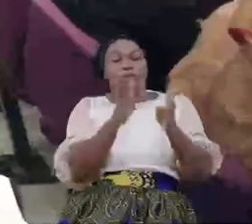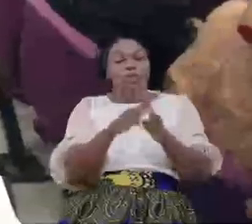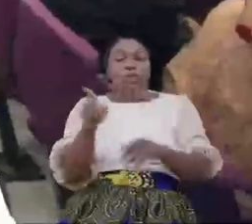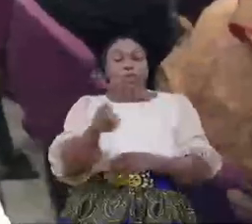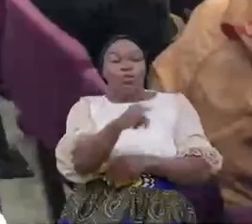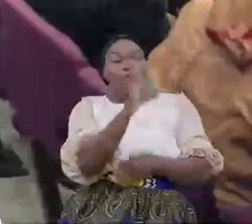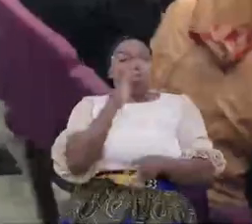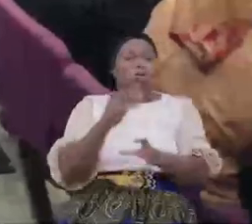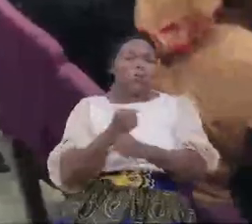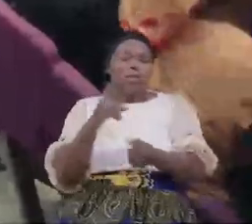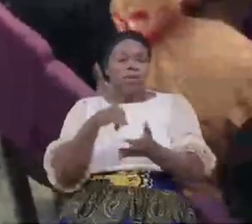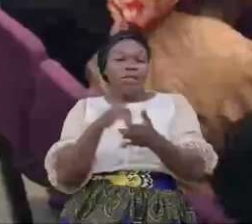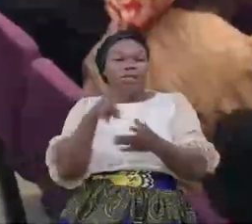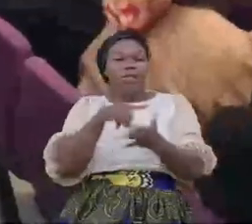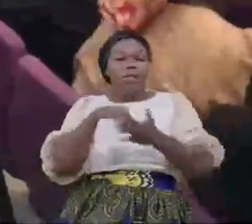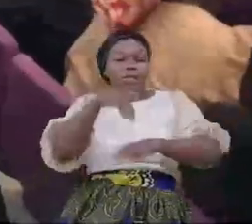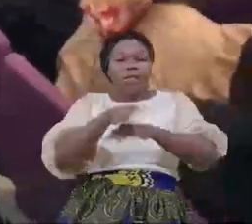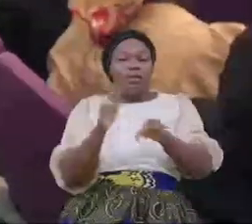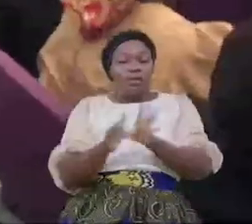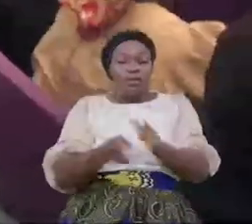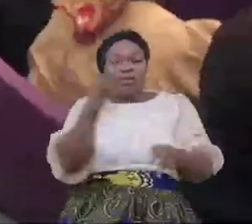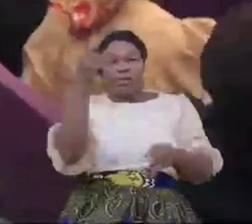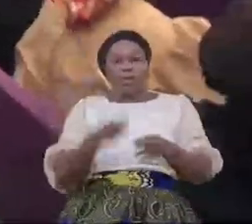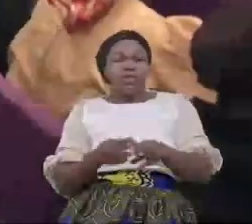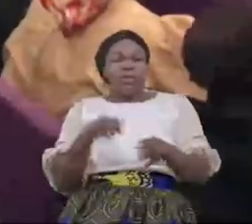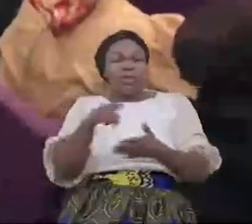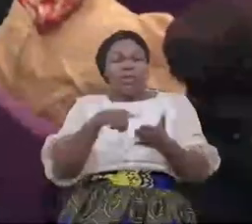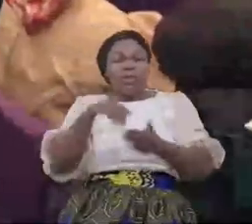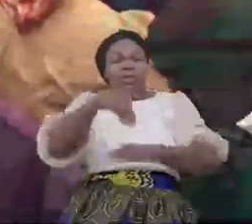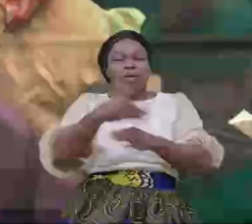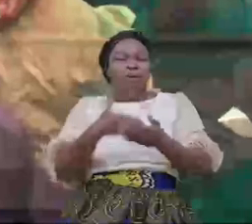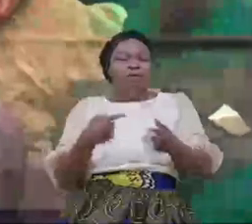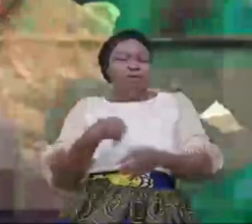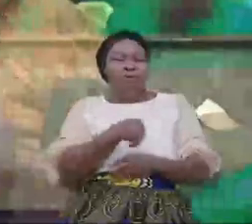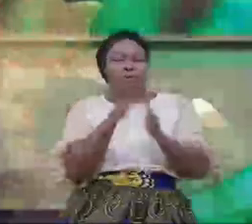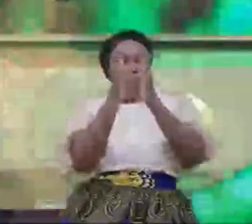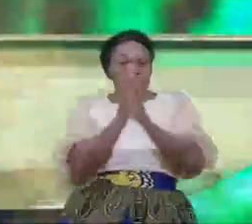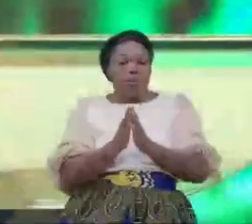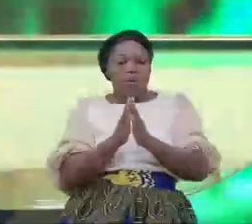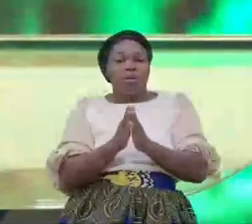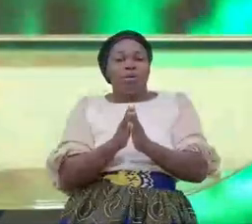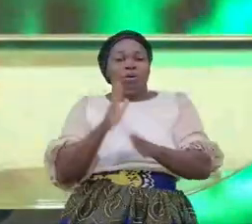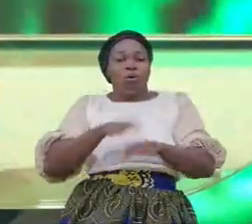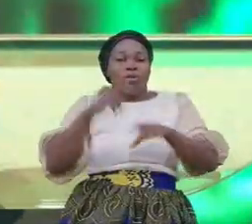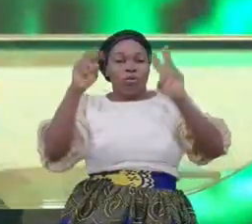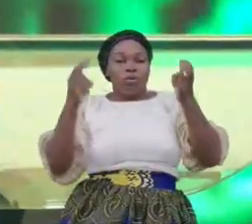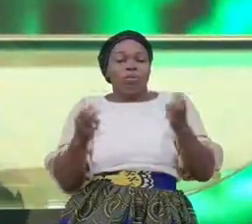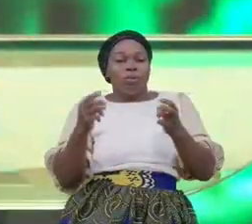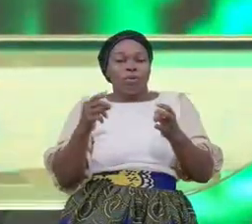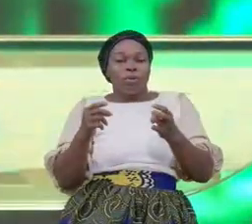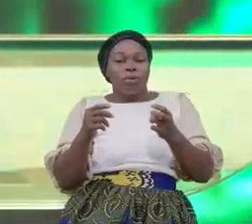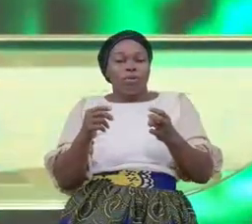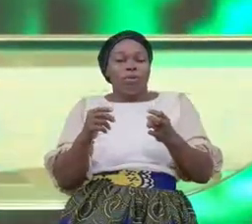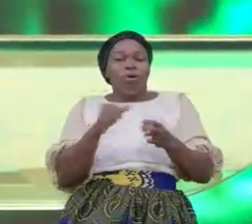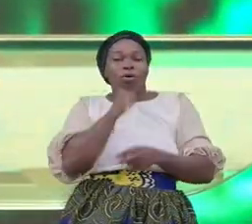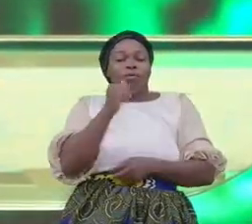allez vous en parler ce soir. Ce soir avant de prier, je vous parle du jour